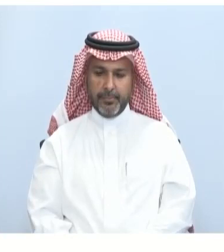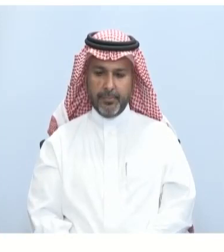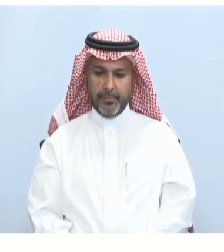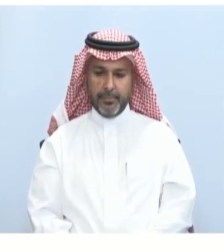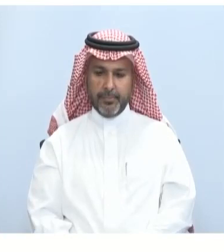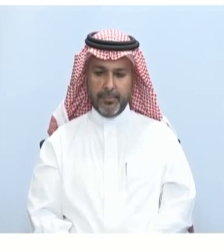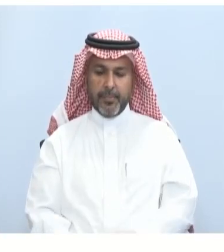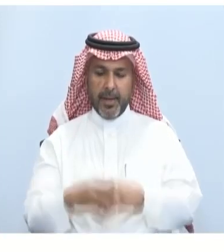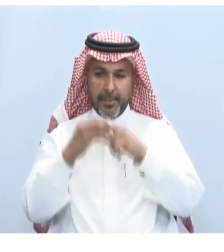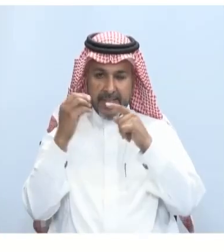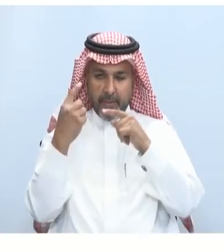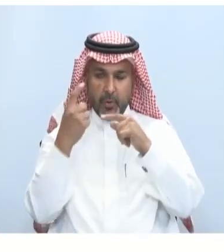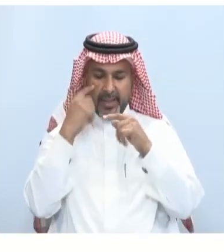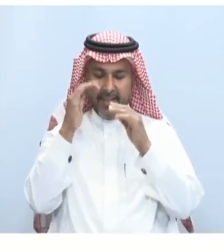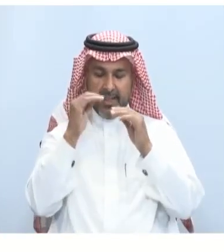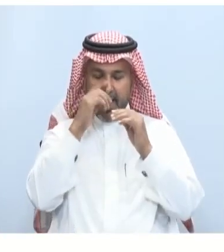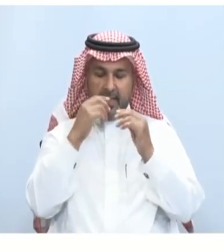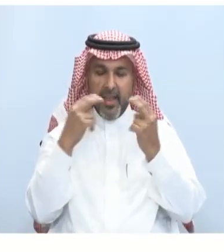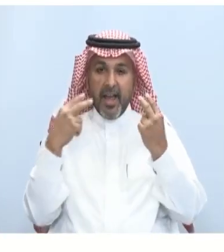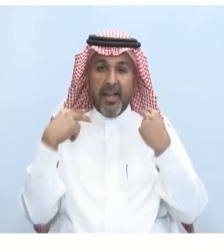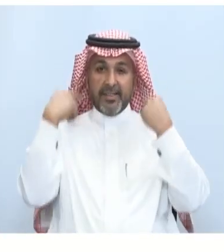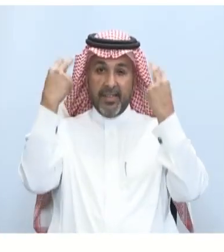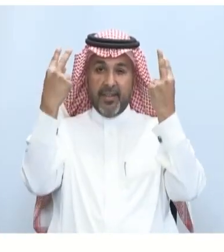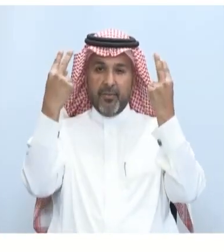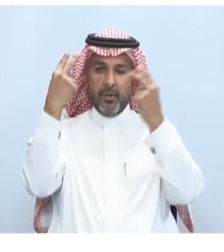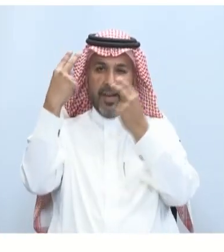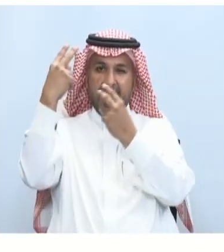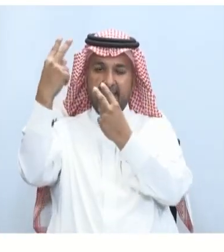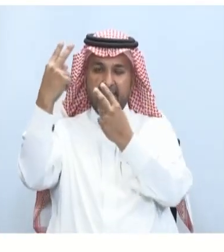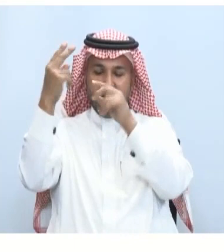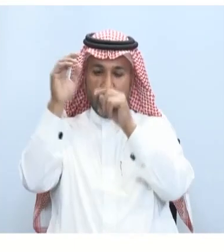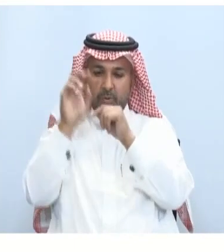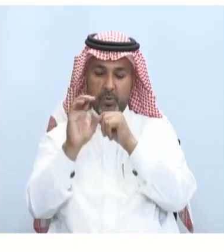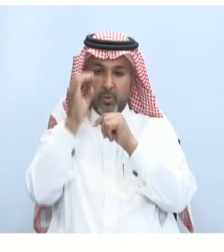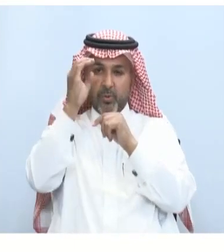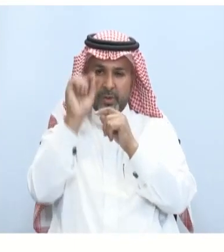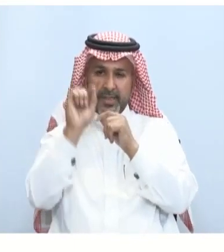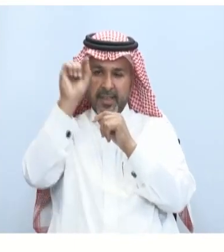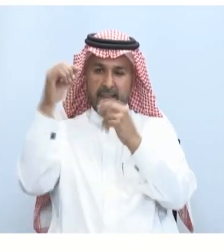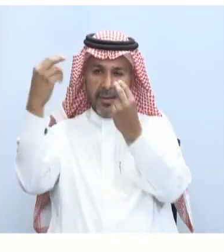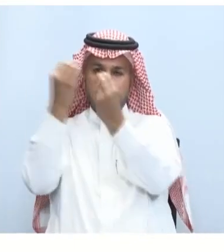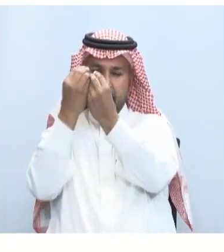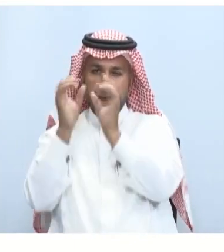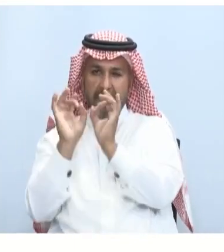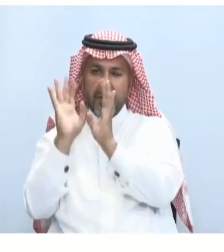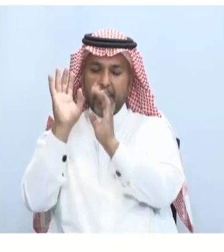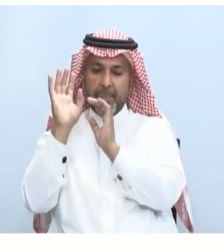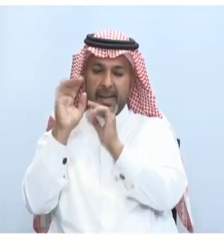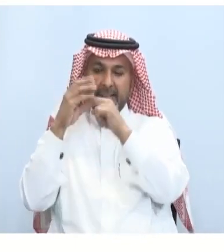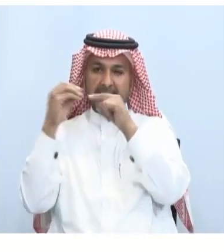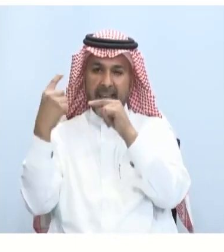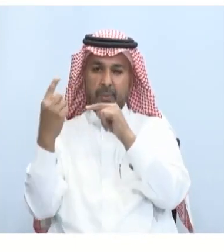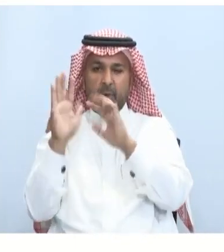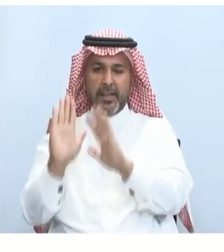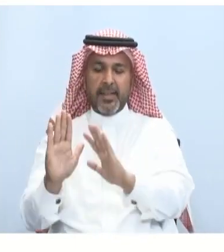للعدد سالب واحد للعدد سالب واحد طيب لما نربع الاي طبعا راح نربع الطرف